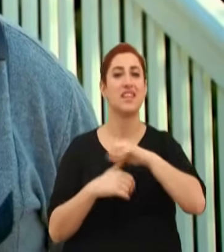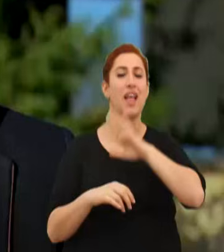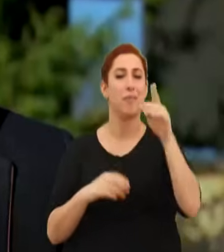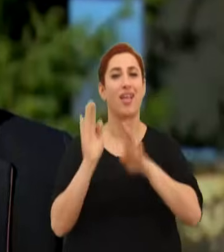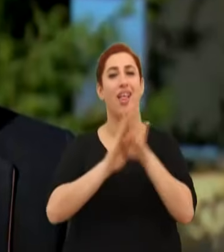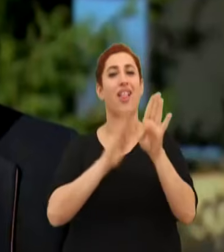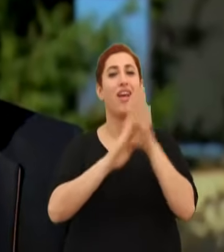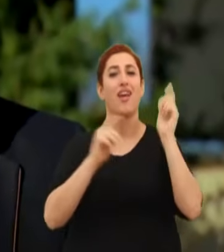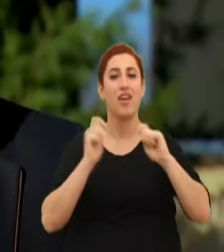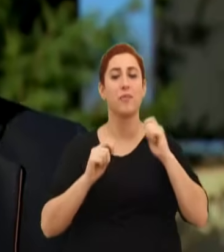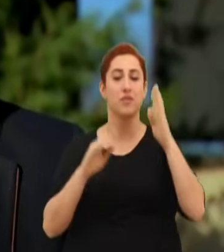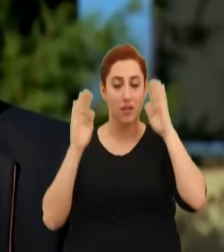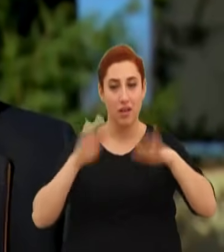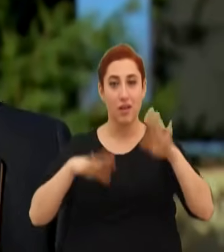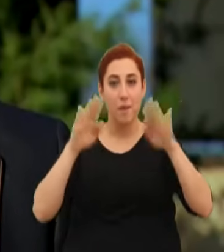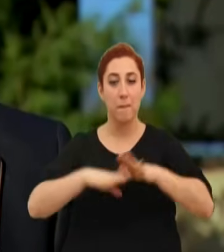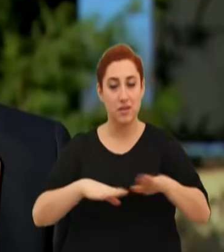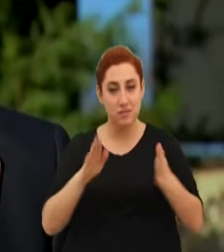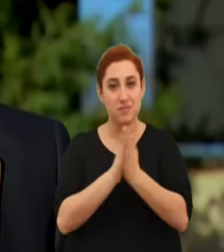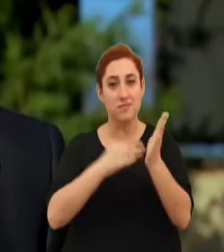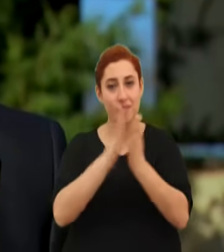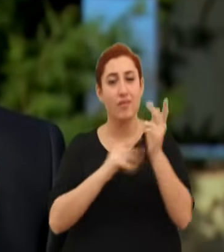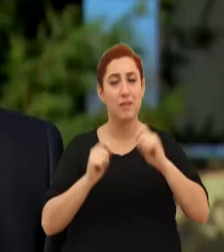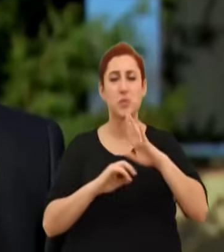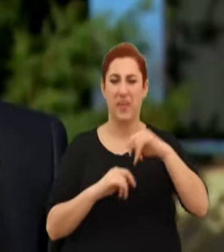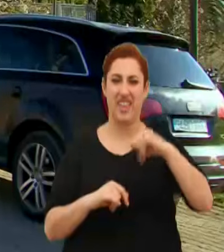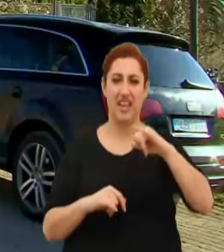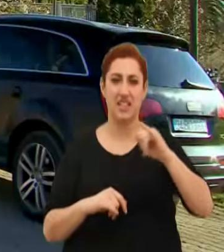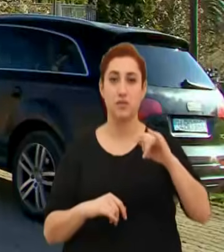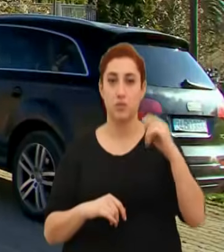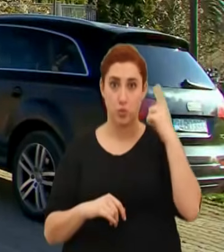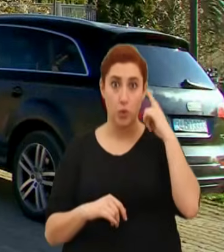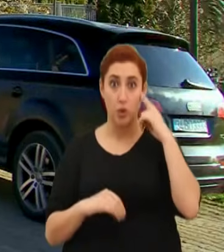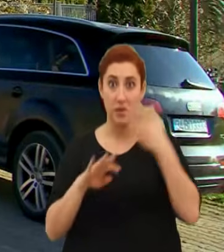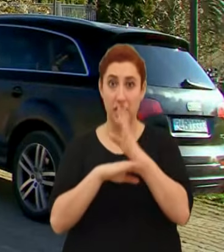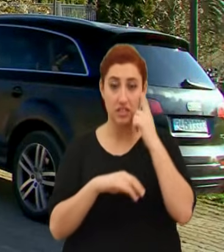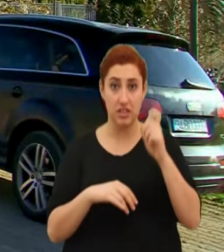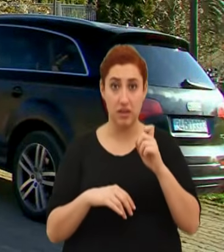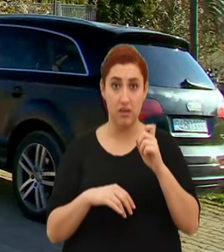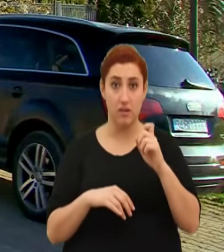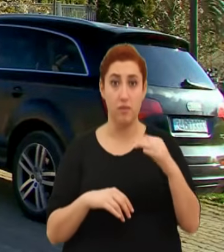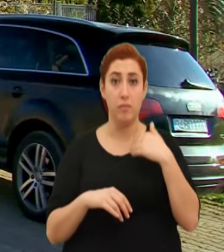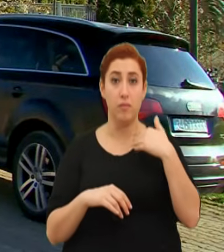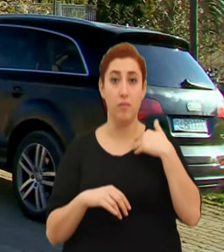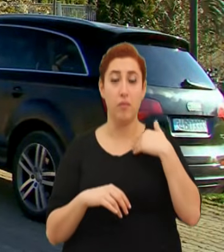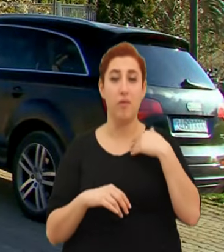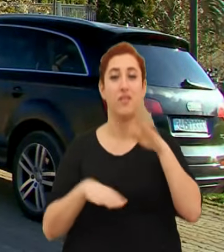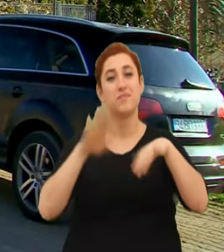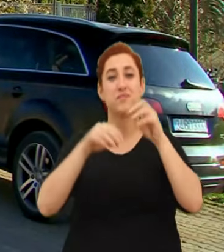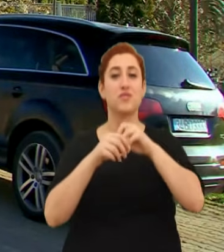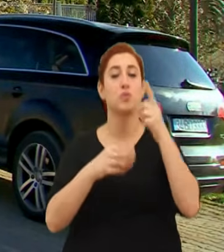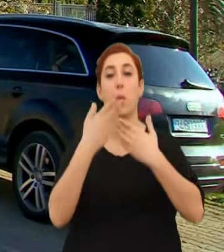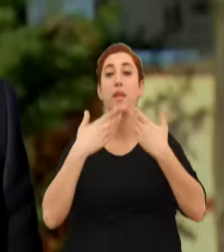her türlü yalakalığı yapıp ayaklarımın altına paspas olacağın günler çok yakın Şükrü. Duyduklarım gerçek değil mi? Ben avutmak için böyle